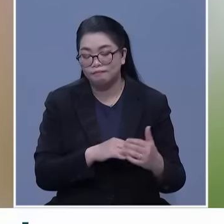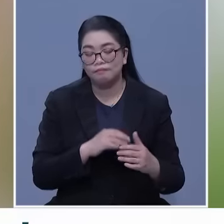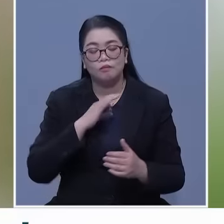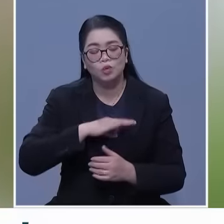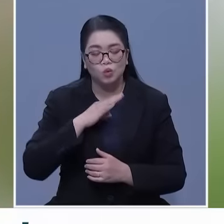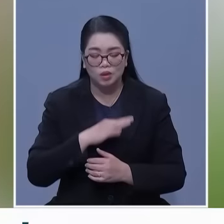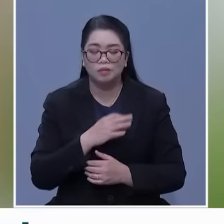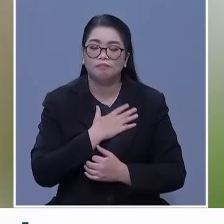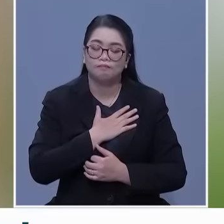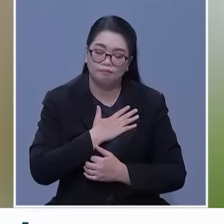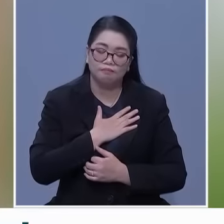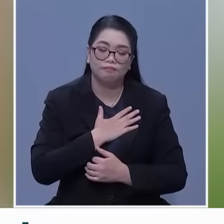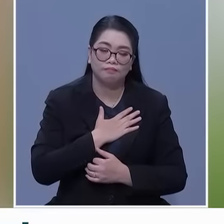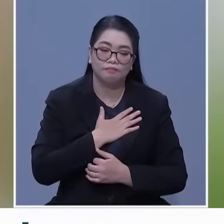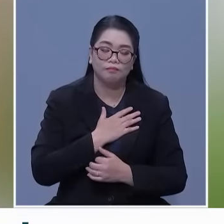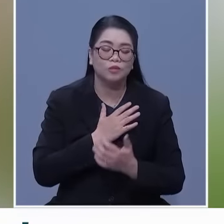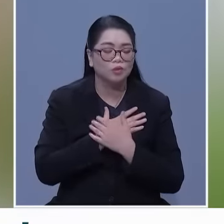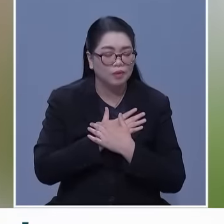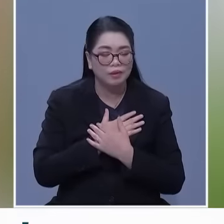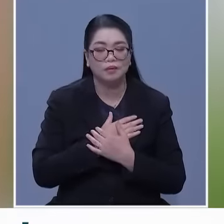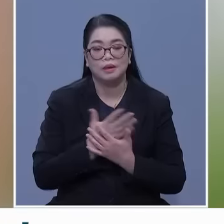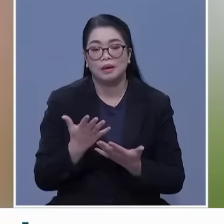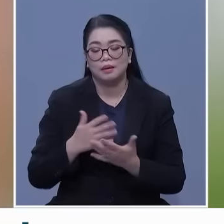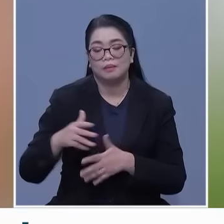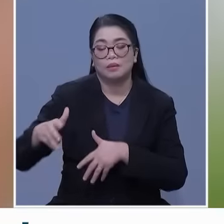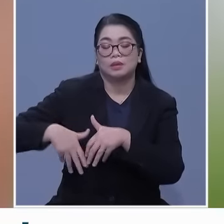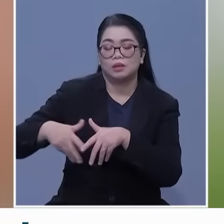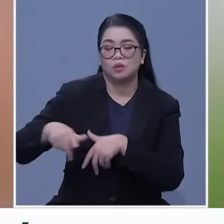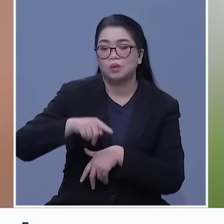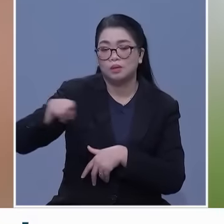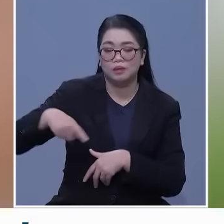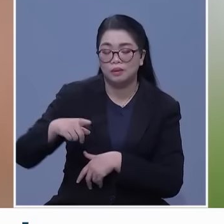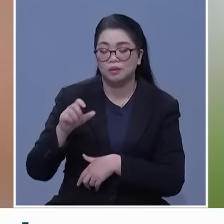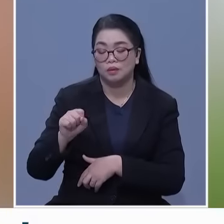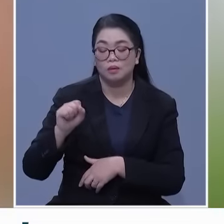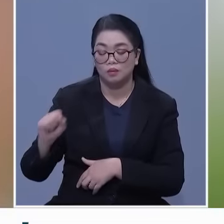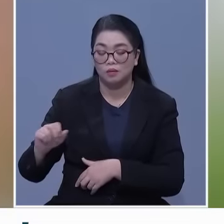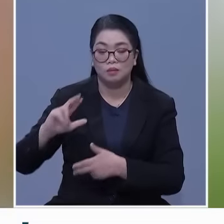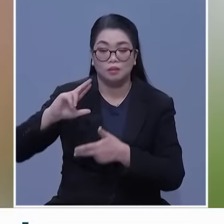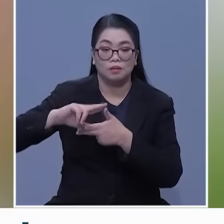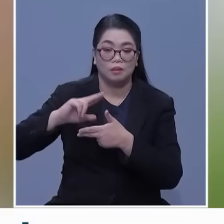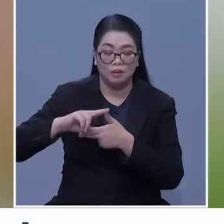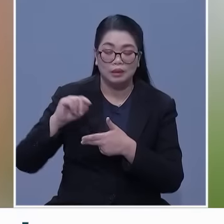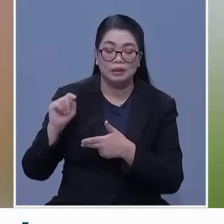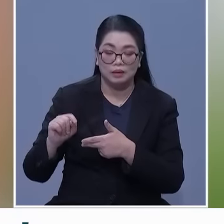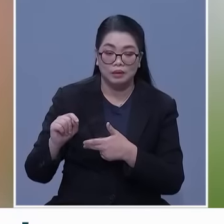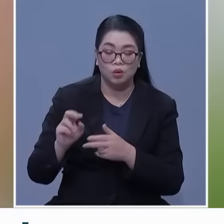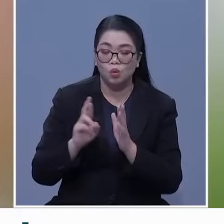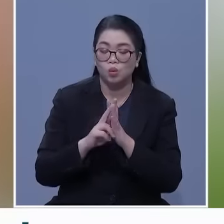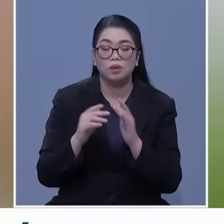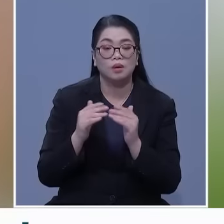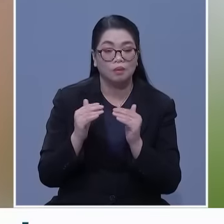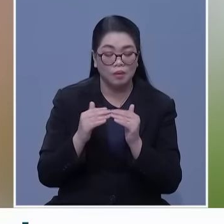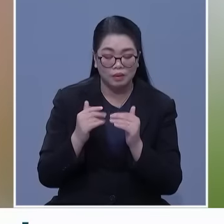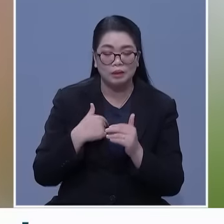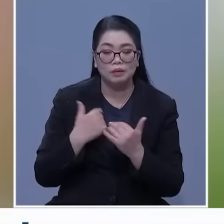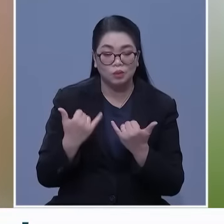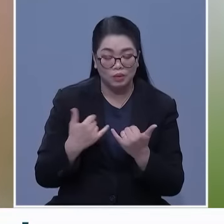บอุ่นครับพี่น้องเขาก็เป็นส.ส.พลังประชารัฐนะรุ่นเดียวกันรอบนี้ก็พลาดห